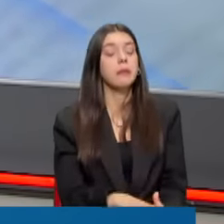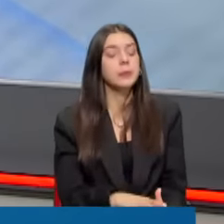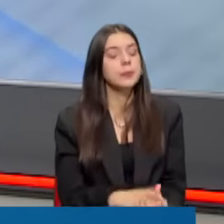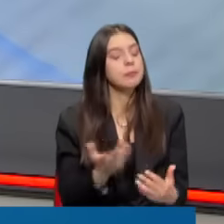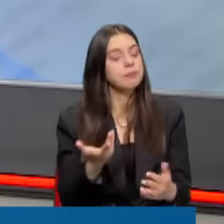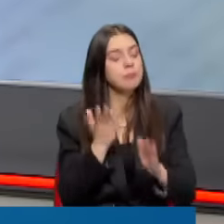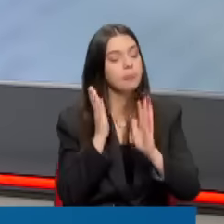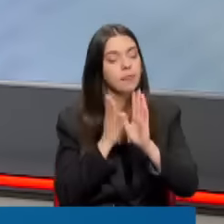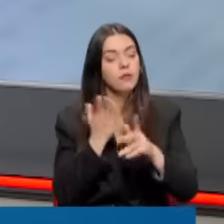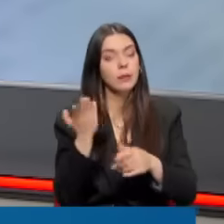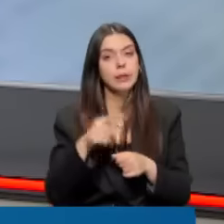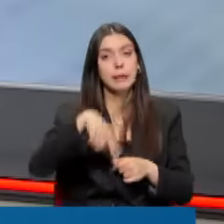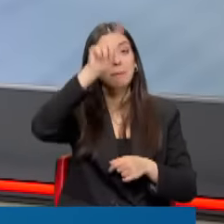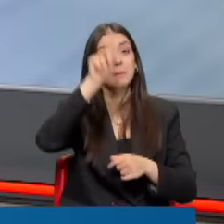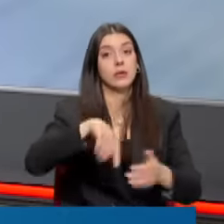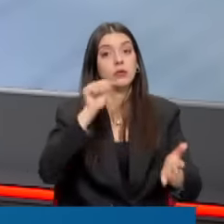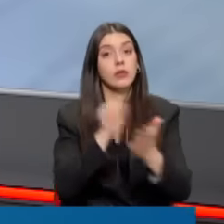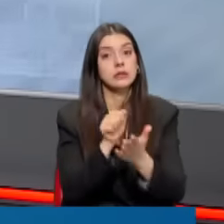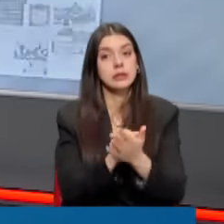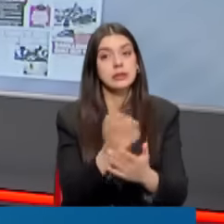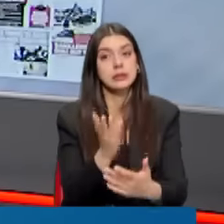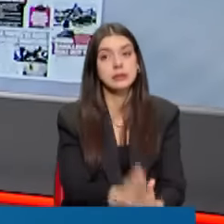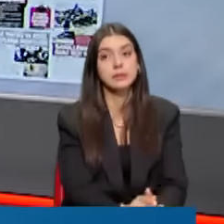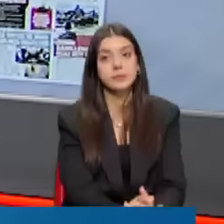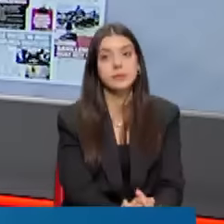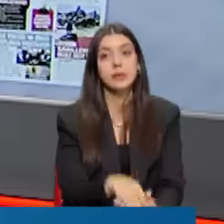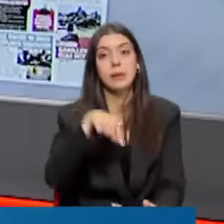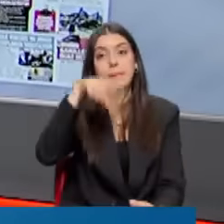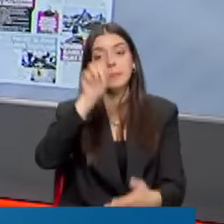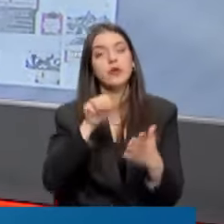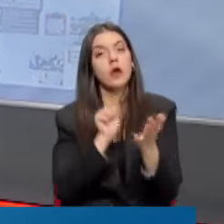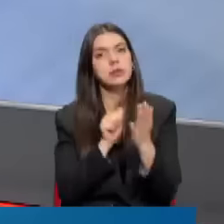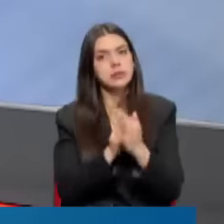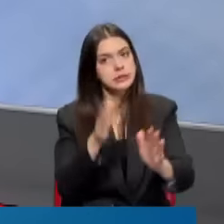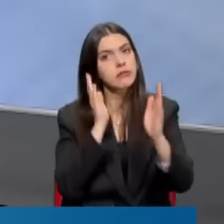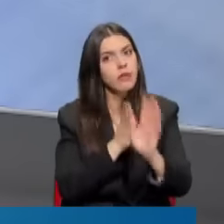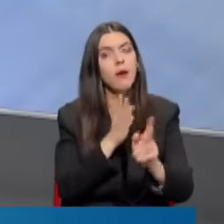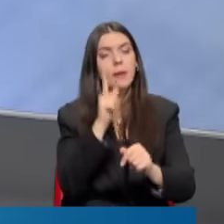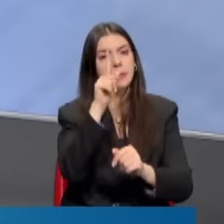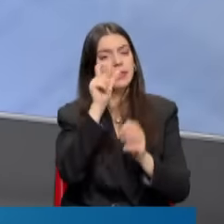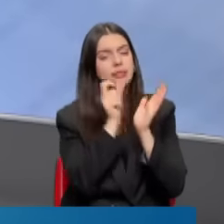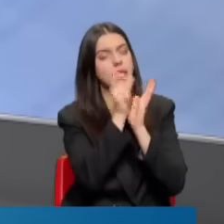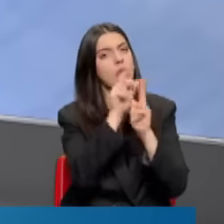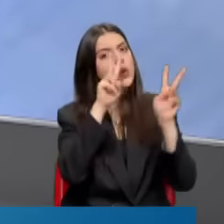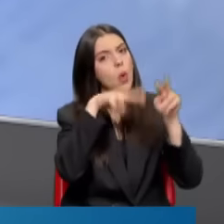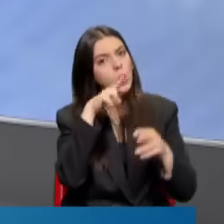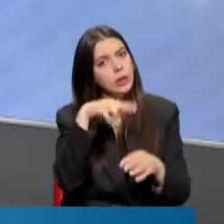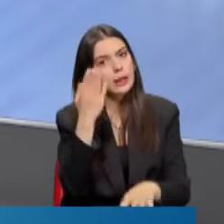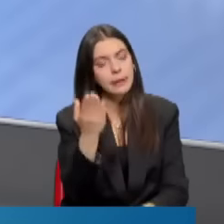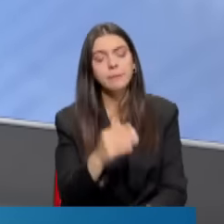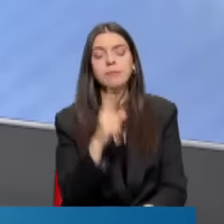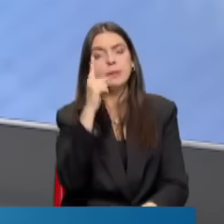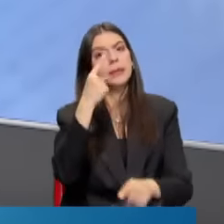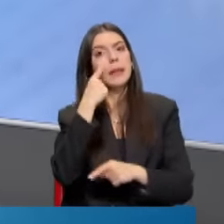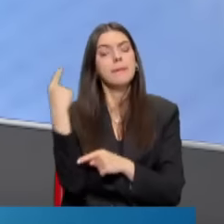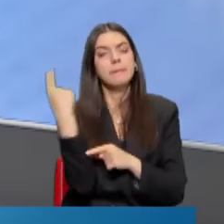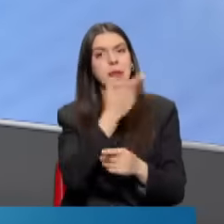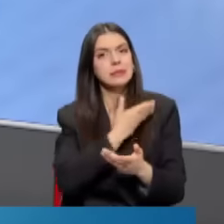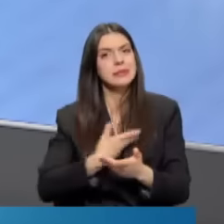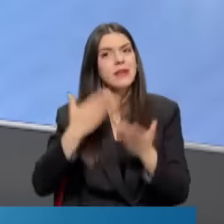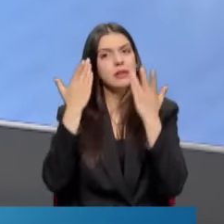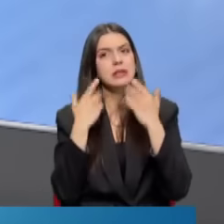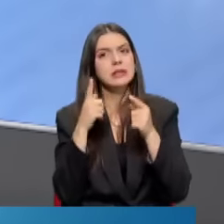edelim bir gün gazete bir gün gazetesinden de bir detay okuyalım bir de şuna bakalım sevgili